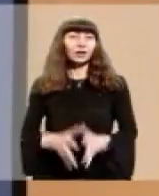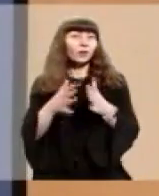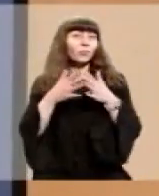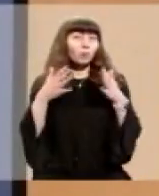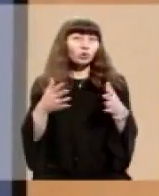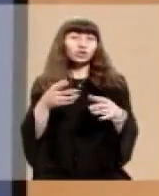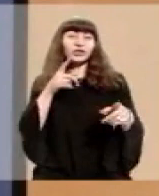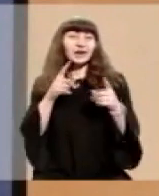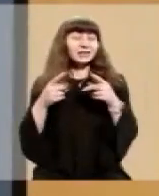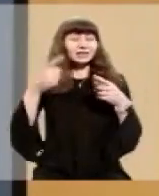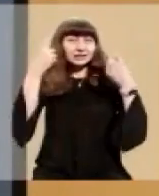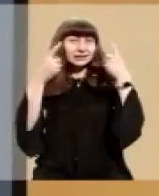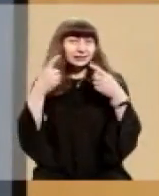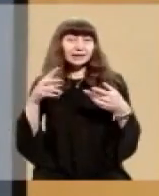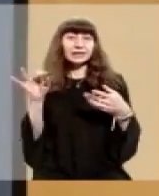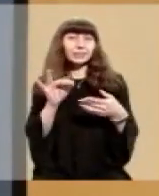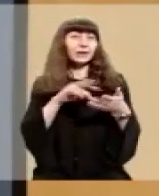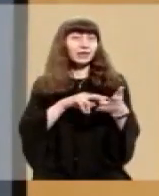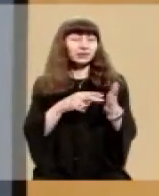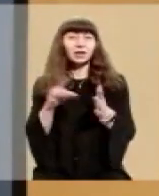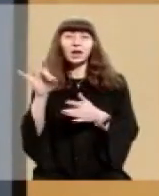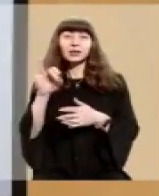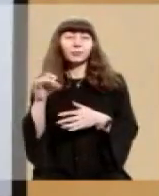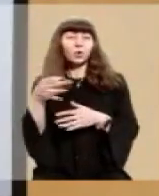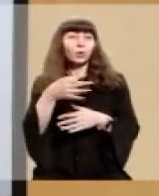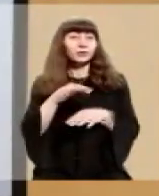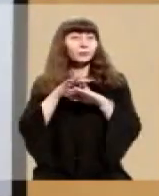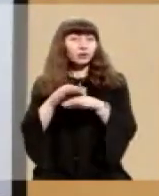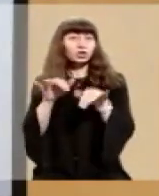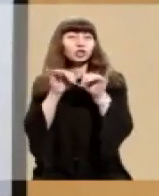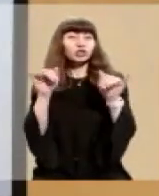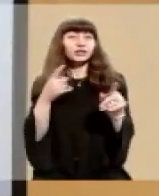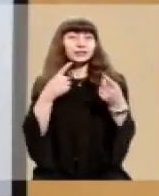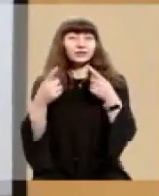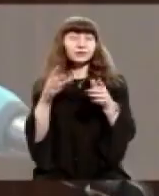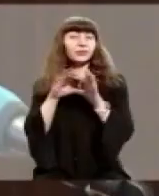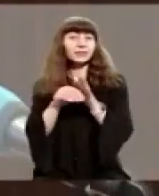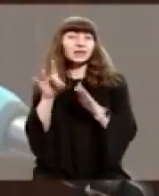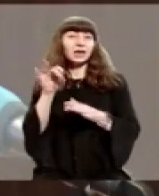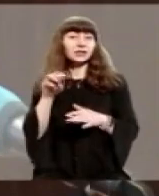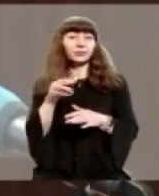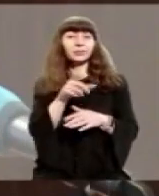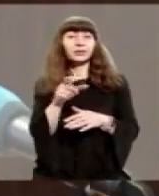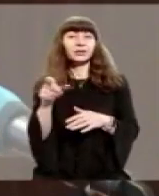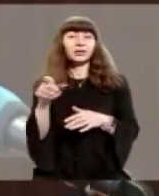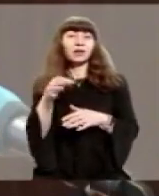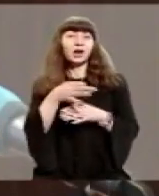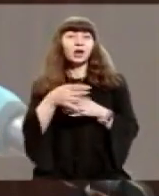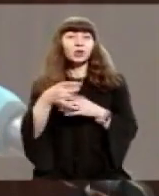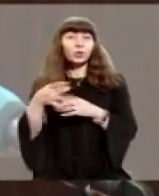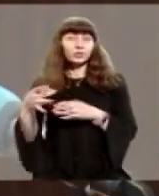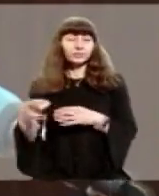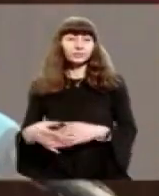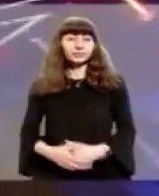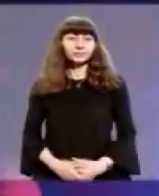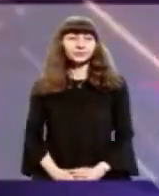Больше реальных идей и проектов. Глава региона провел расширенное совещание с акимами районов. Какие поручения дает Кумар Аксакалов?